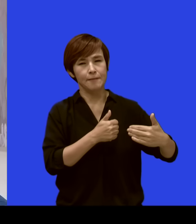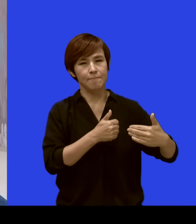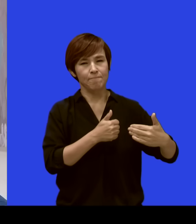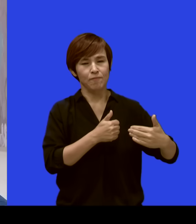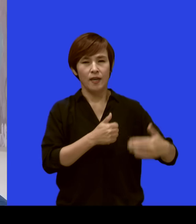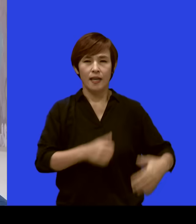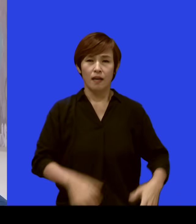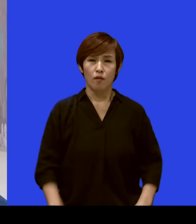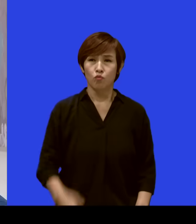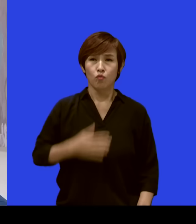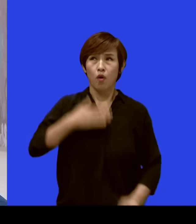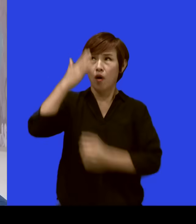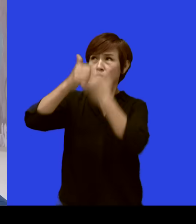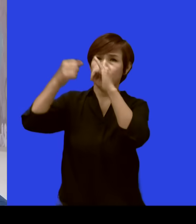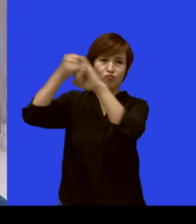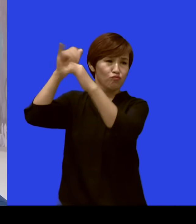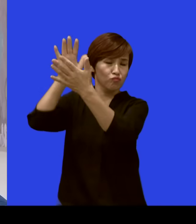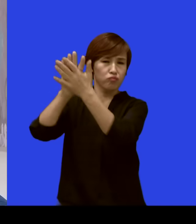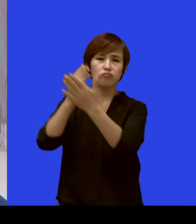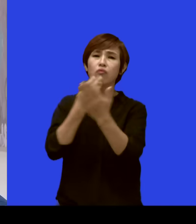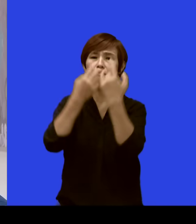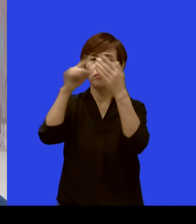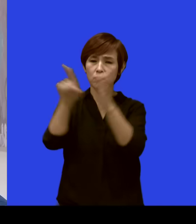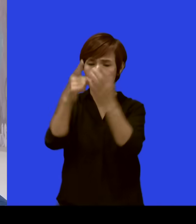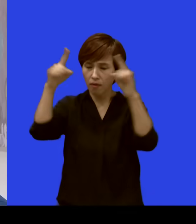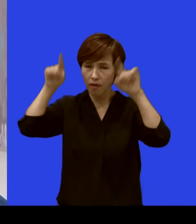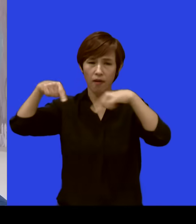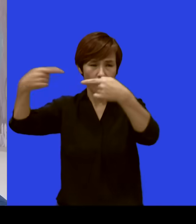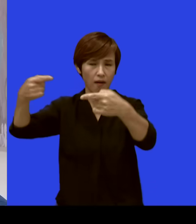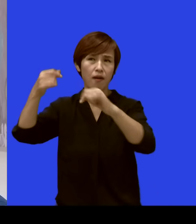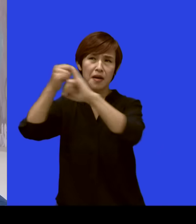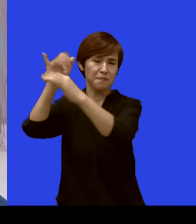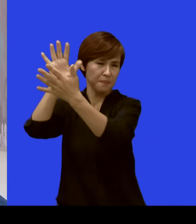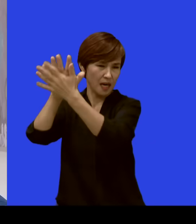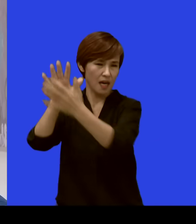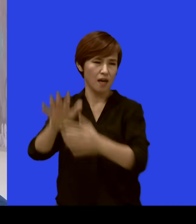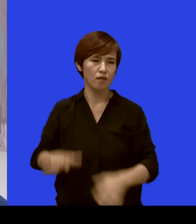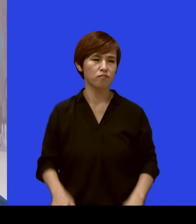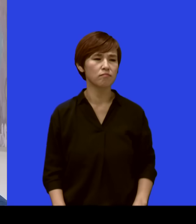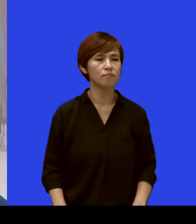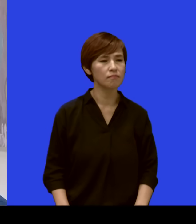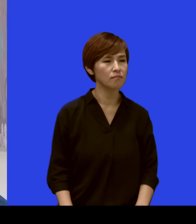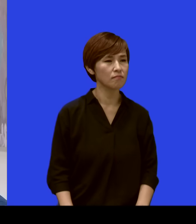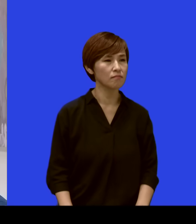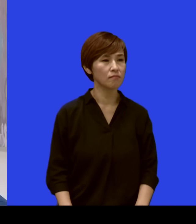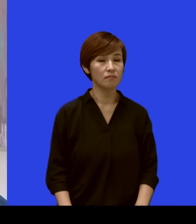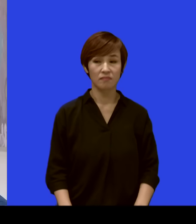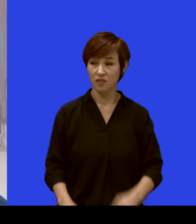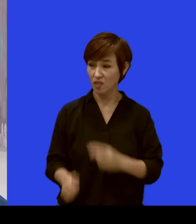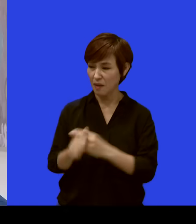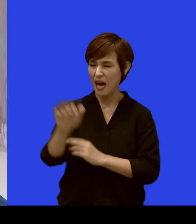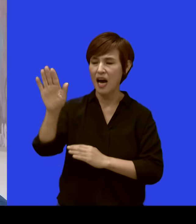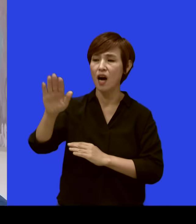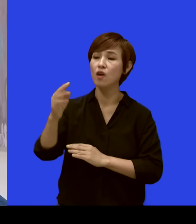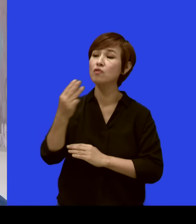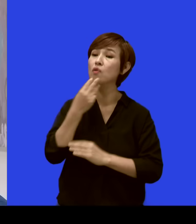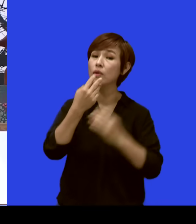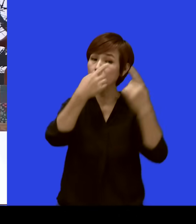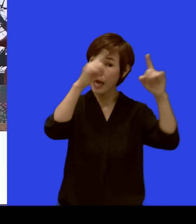저는 하나님께 약속했기 때문에 서울신학대학교 가야 된다 그랬더니 서울대학교에도 신학과랑 비슷한 과가 있다.